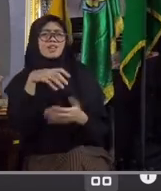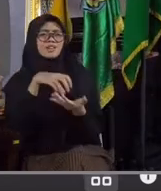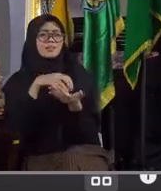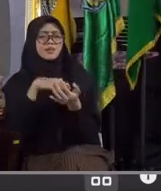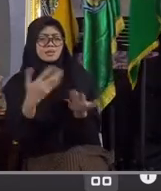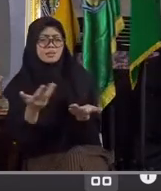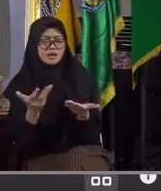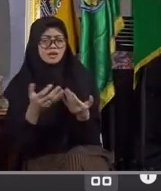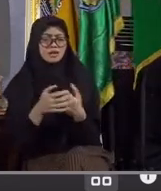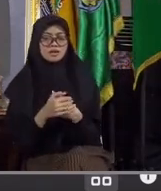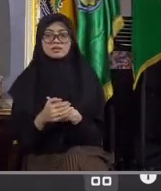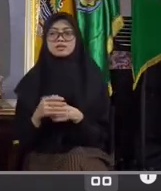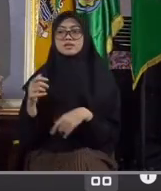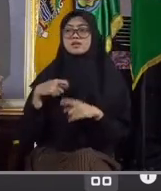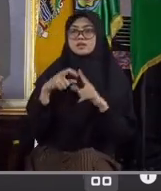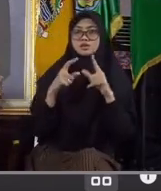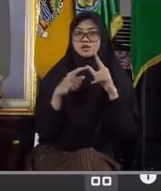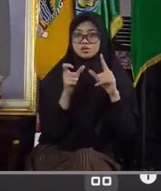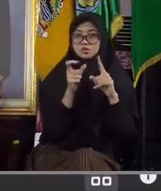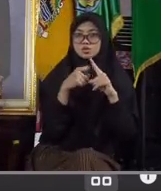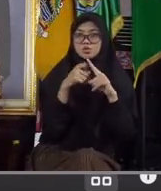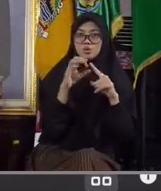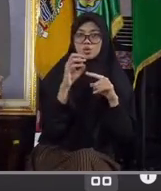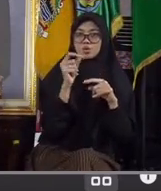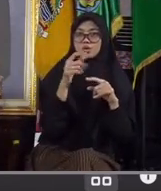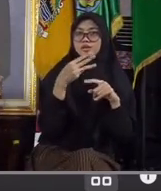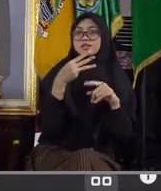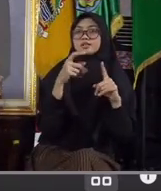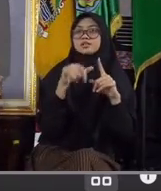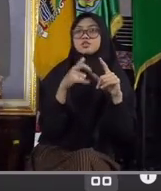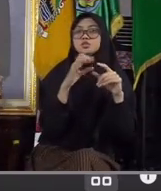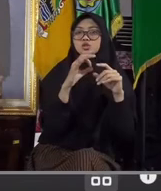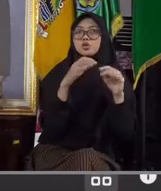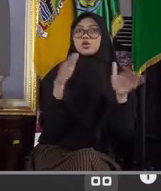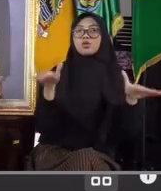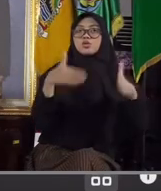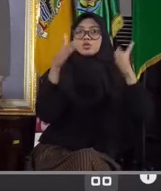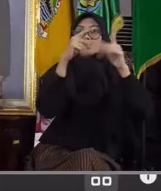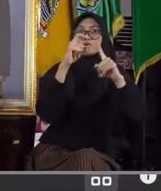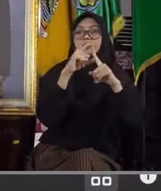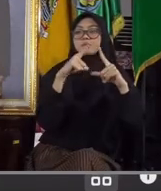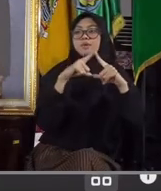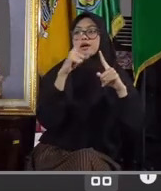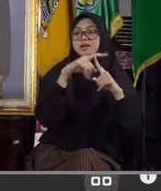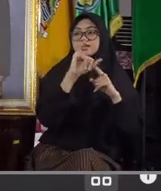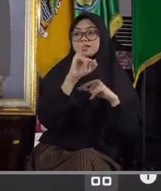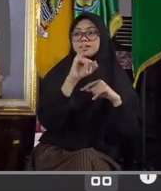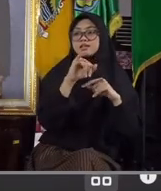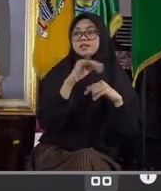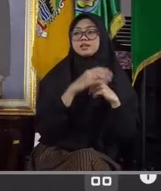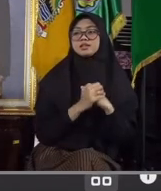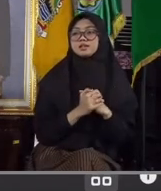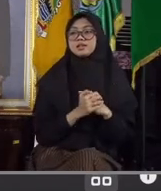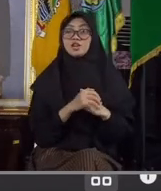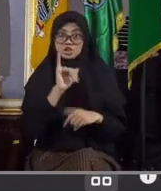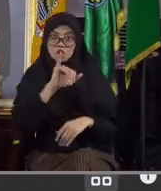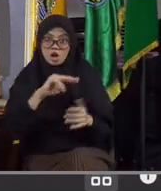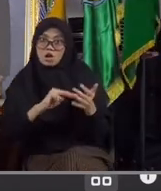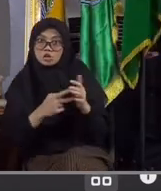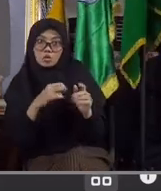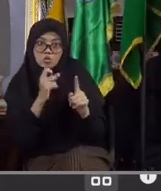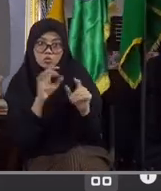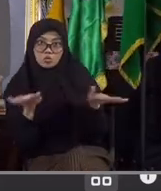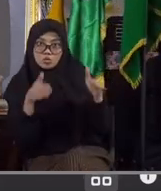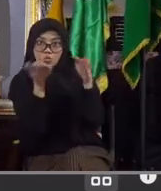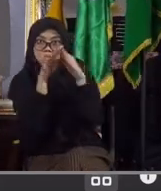jenengan? Kelurahan Sukorejo Gunung Pati, Pak. Gunung Pati. Sukorejo Gunung Pati. Lah ya Gunung